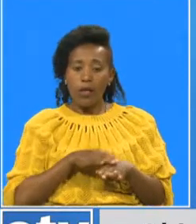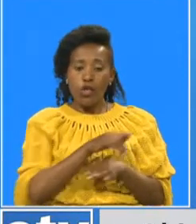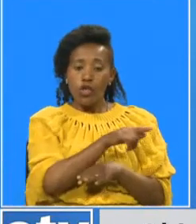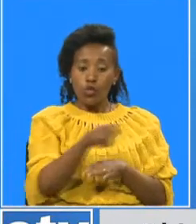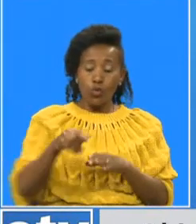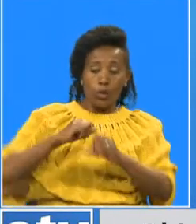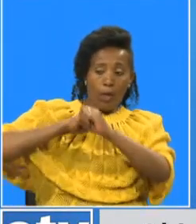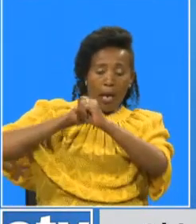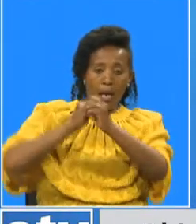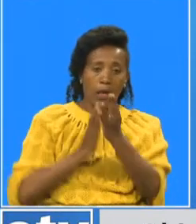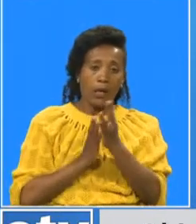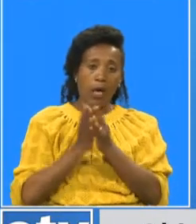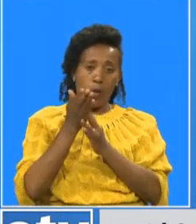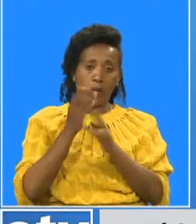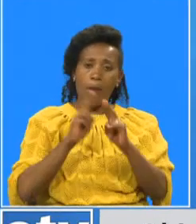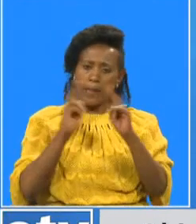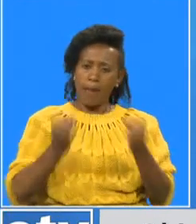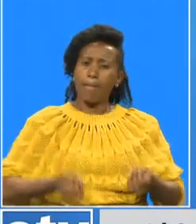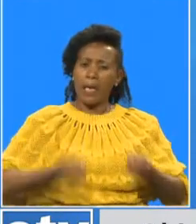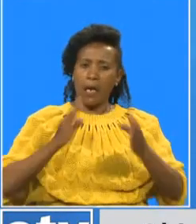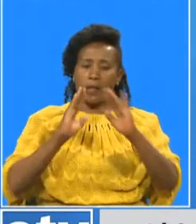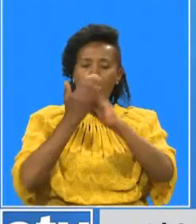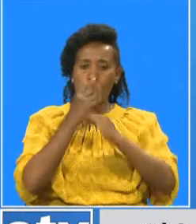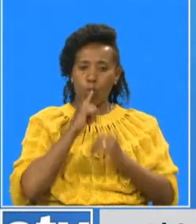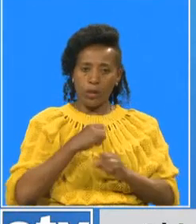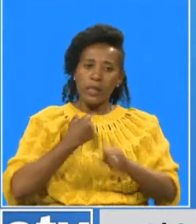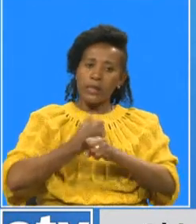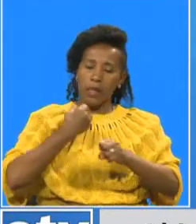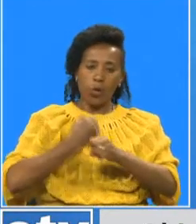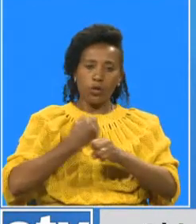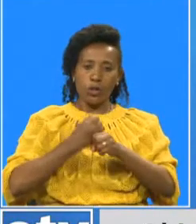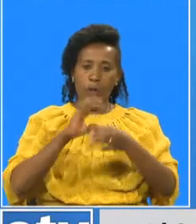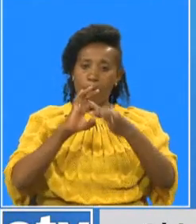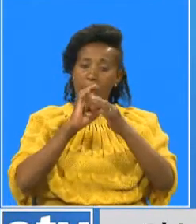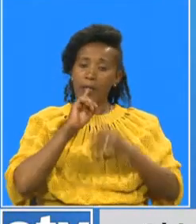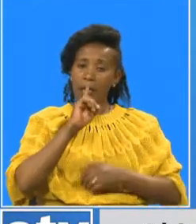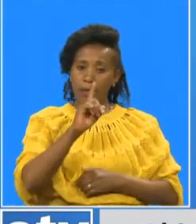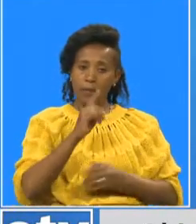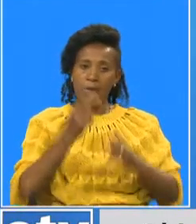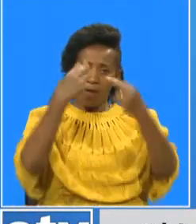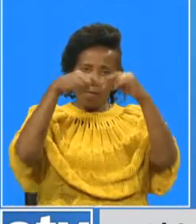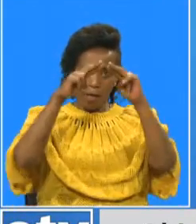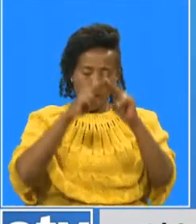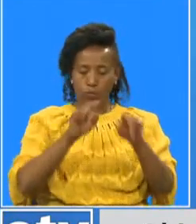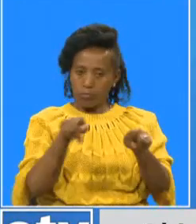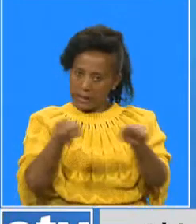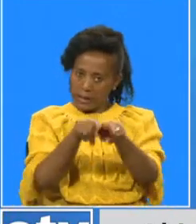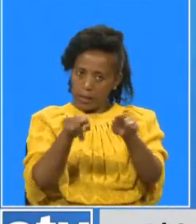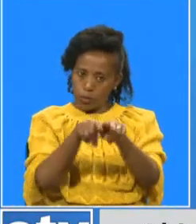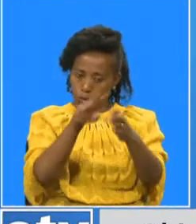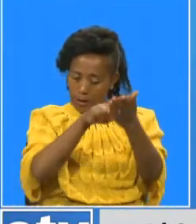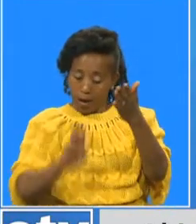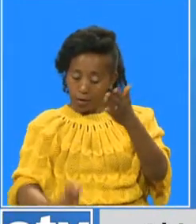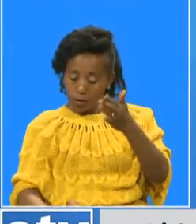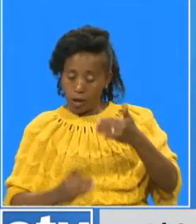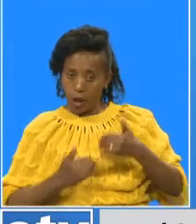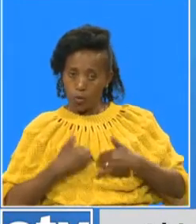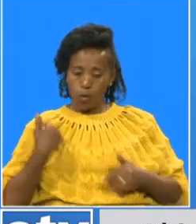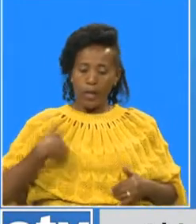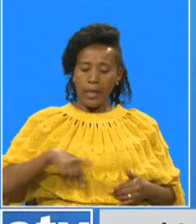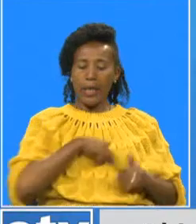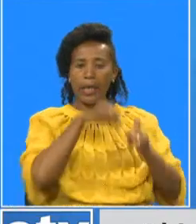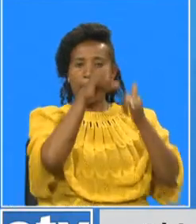እሱን ከመከላከል አኳያ በጣም በርካታ የሆኑ ስራዎችን ይሰራሉ። ማህበራትም ፌዴሬሽኖችም እንደዚሁ በታች አሉ።